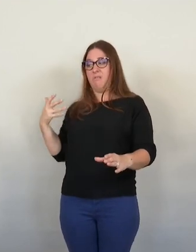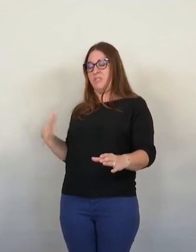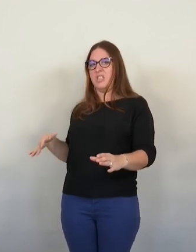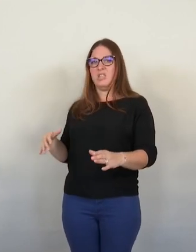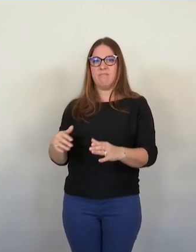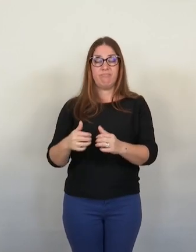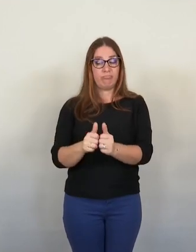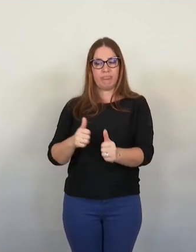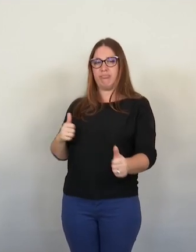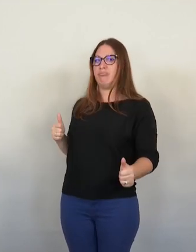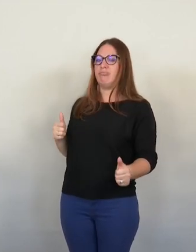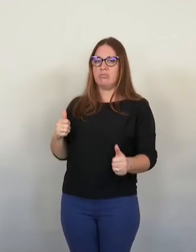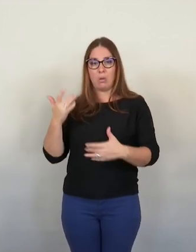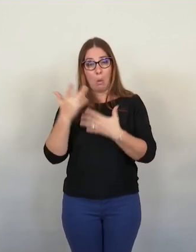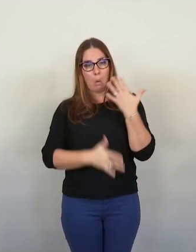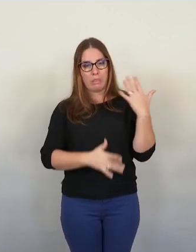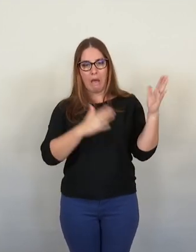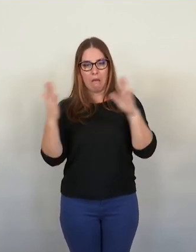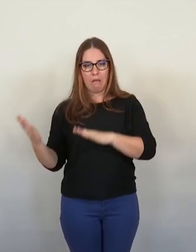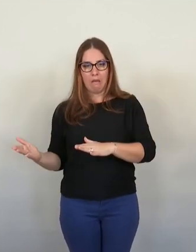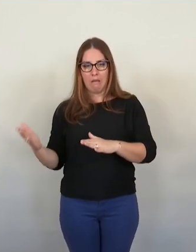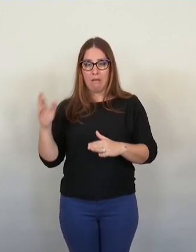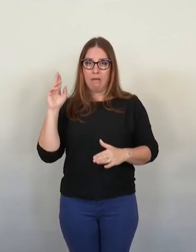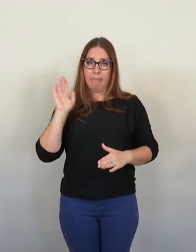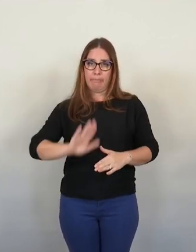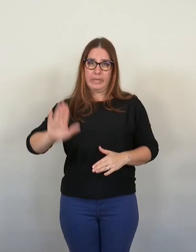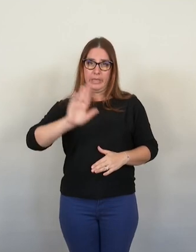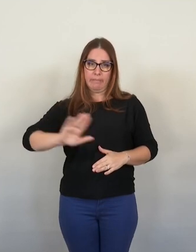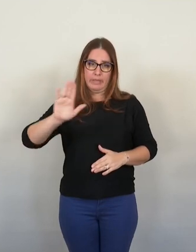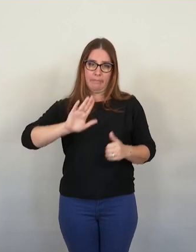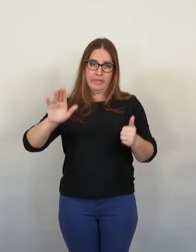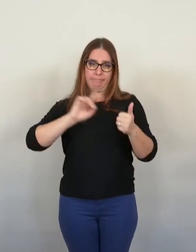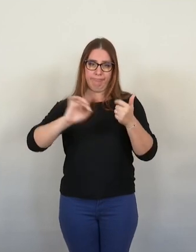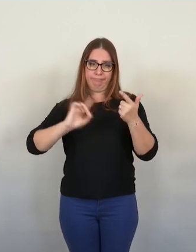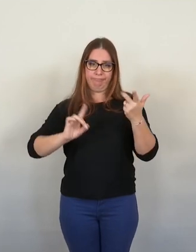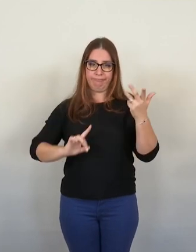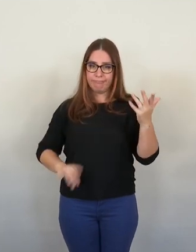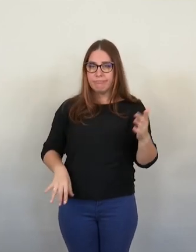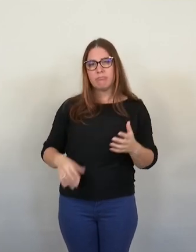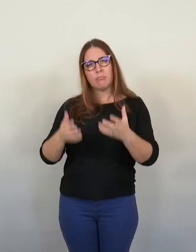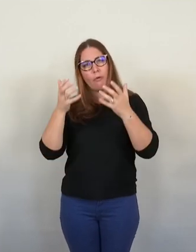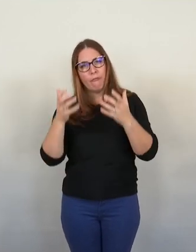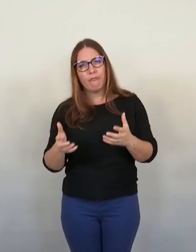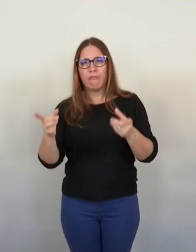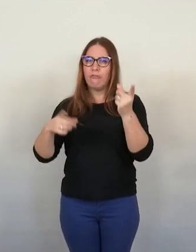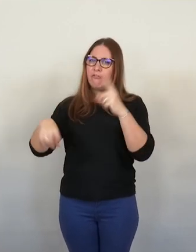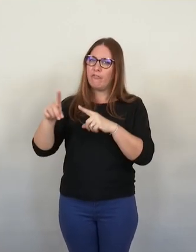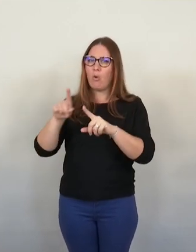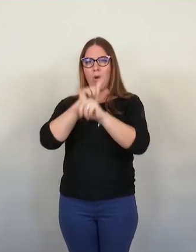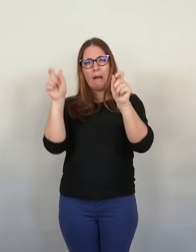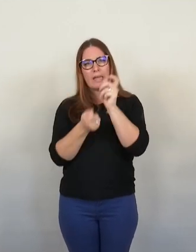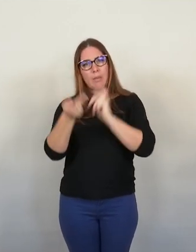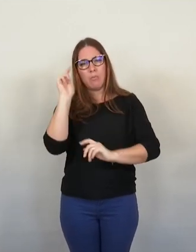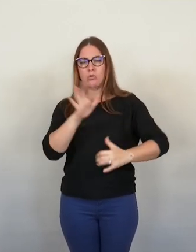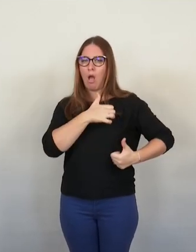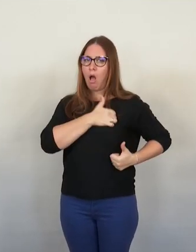REC avec des retards pardon conséquents et fréquent et nous attendons de vous un plus grand respect donc des